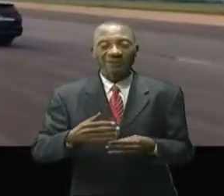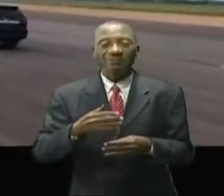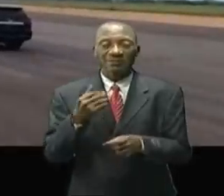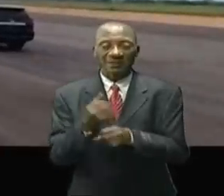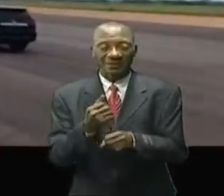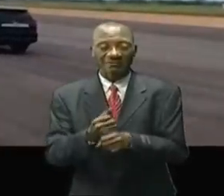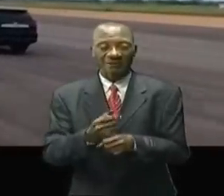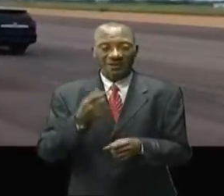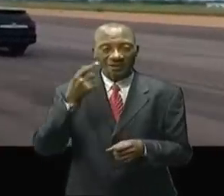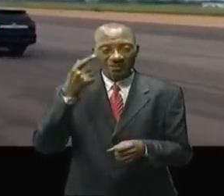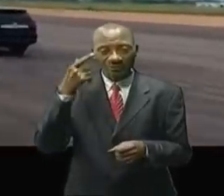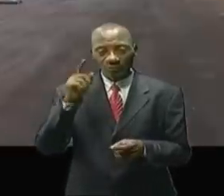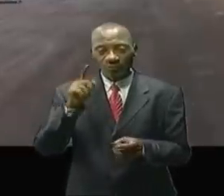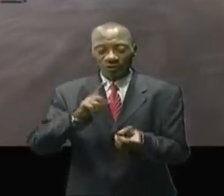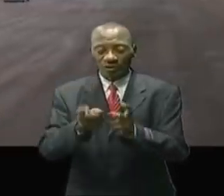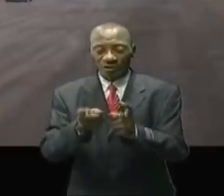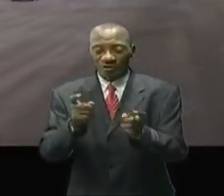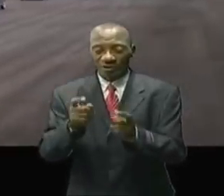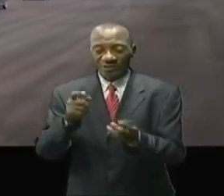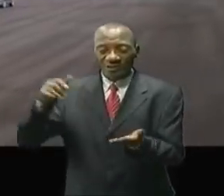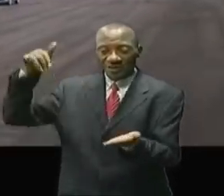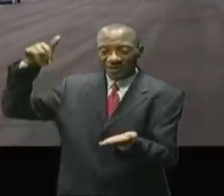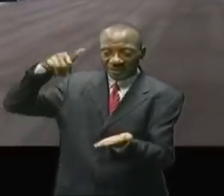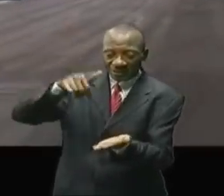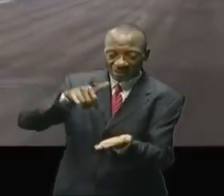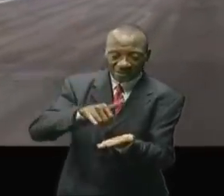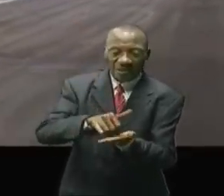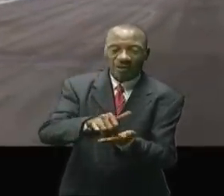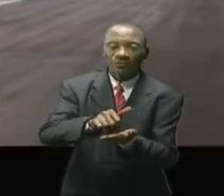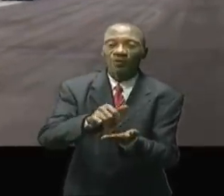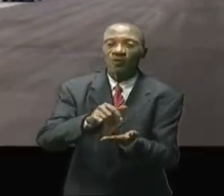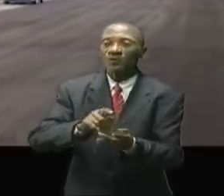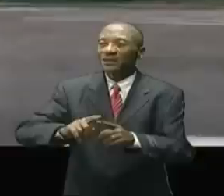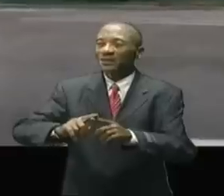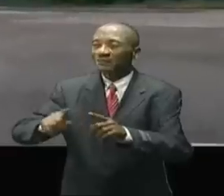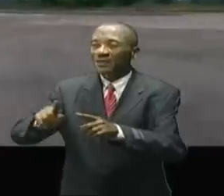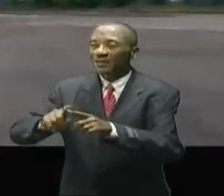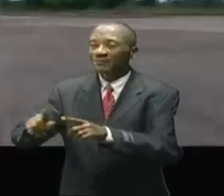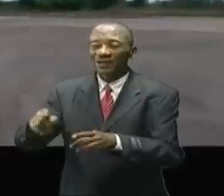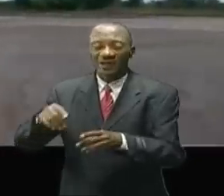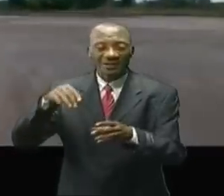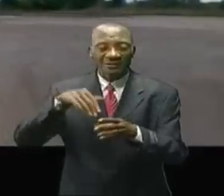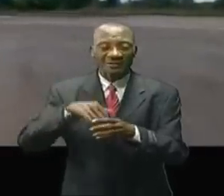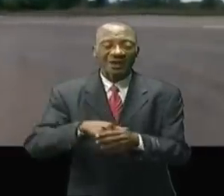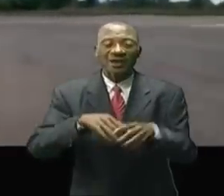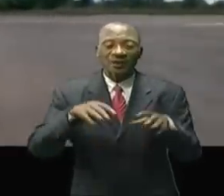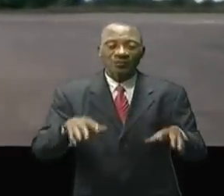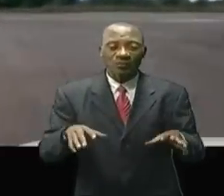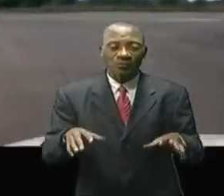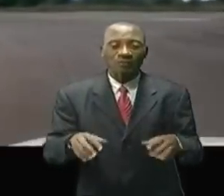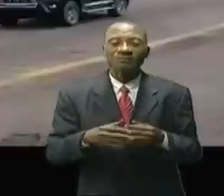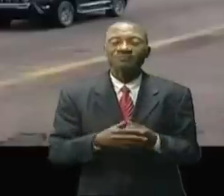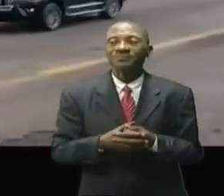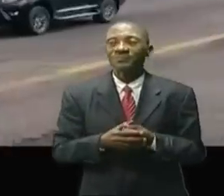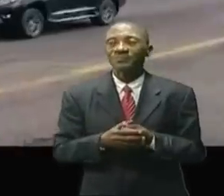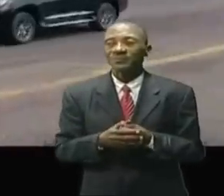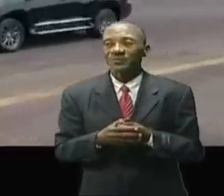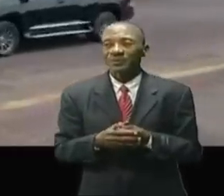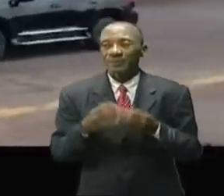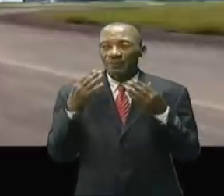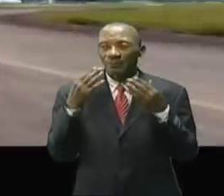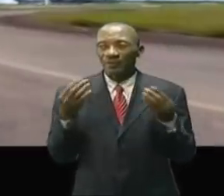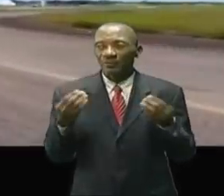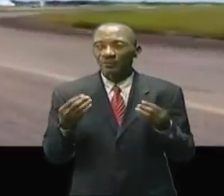essentiel dans le développement économique du pays en facilitant les transports des passagers et des marchandises. Plusieurs aéroports sont soit en